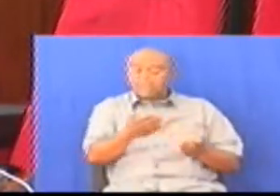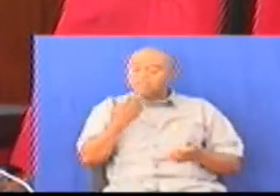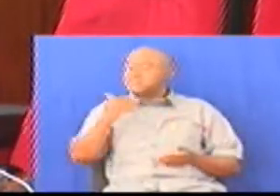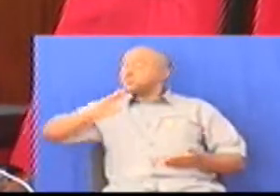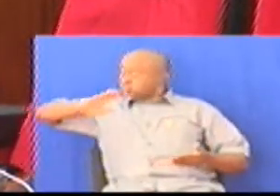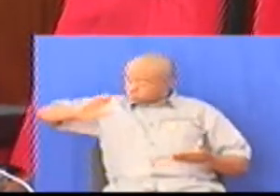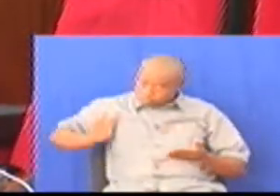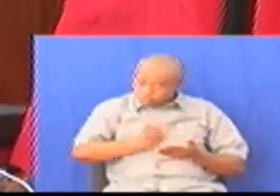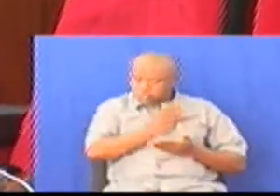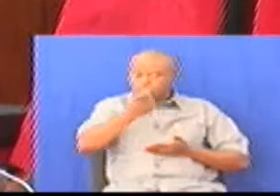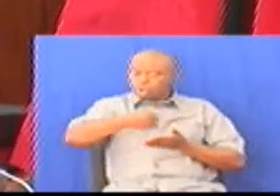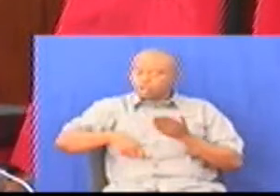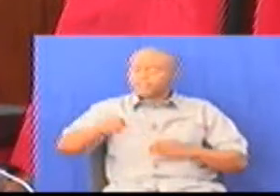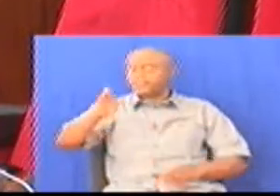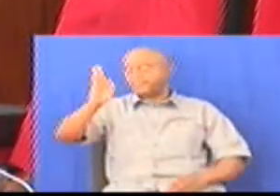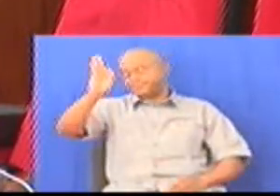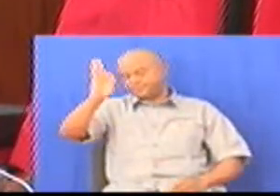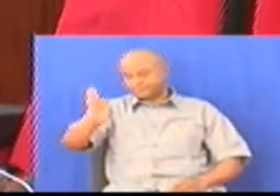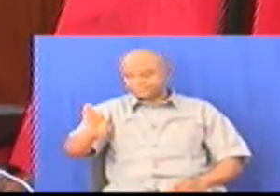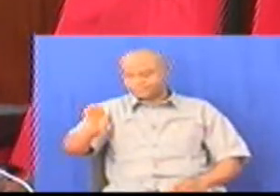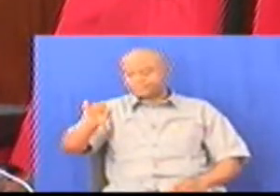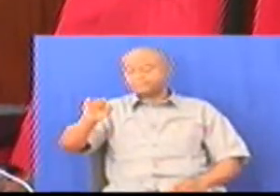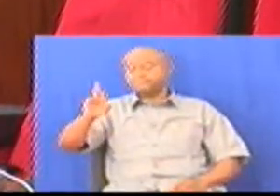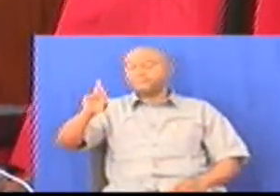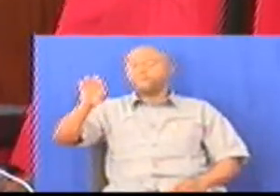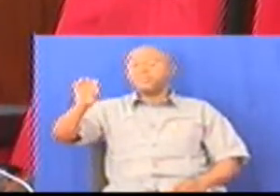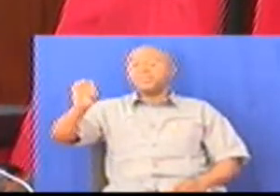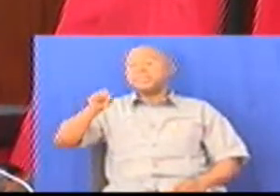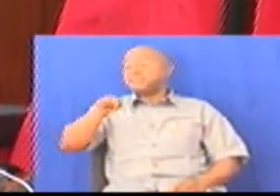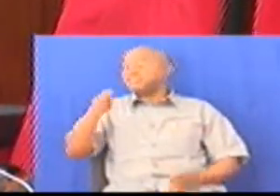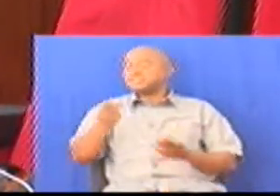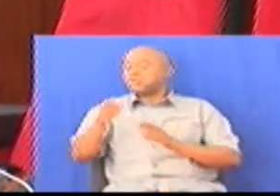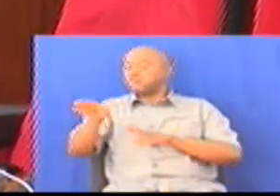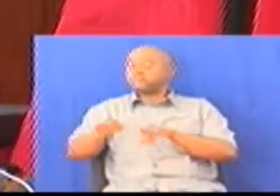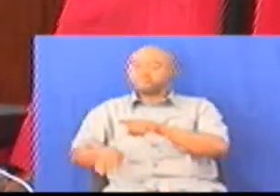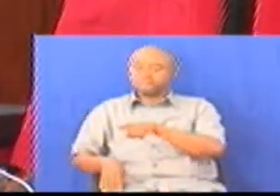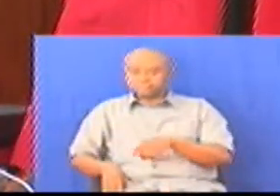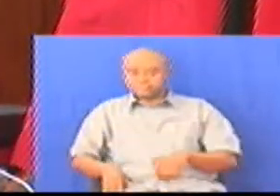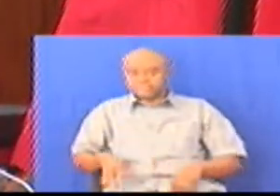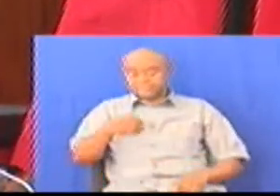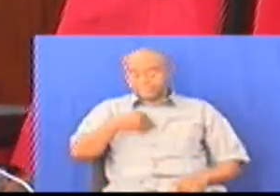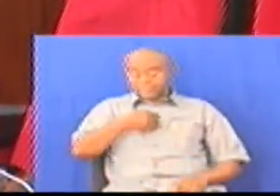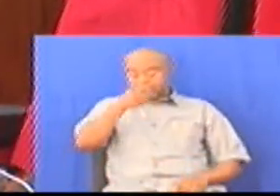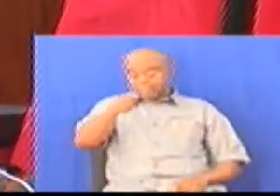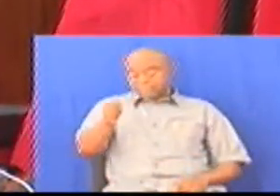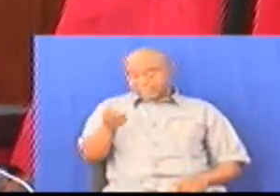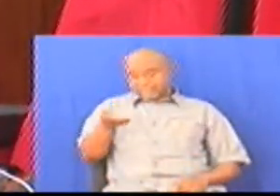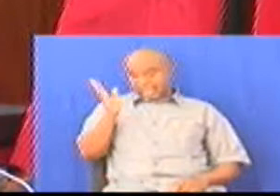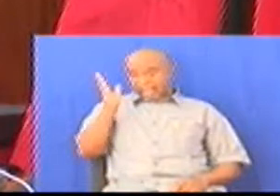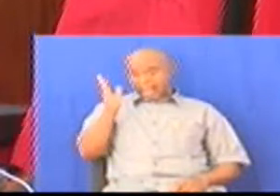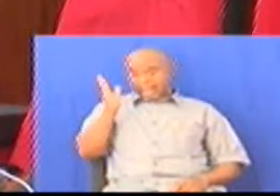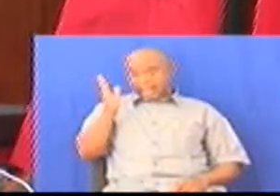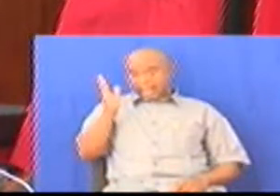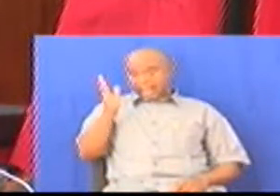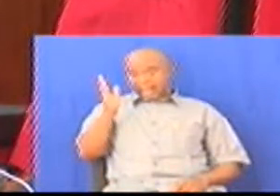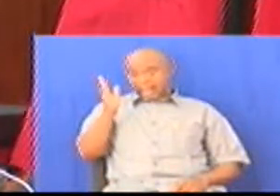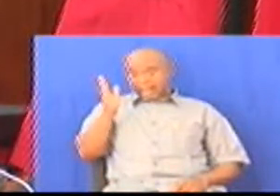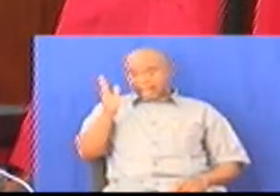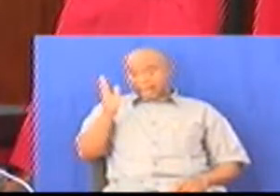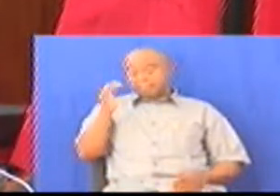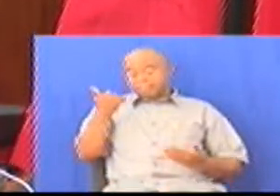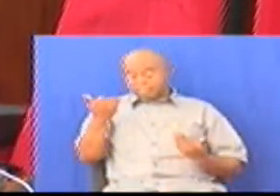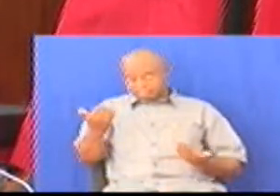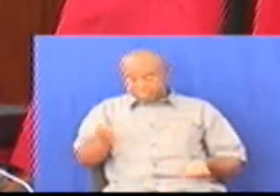pia ingekuwa inaondoa tozo moja ambayo ni usumbufu. Tuipongeze serikali pia kwa upande wa SDL kupunguza kutoka